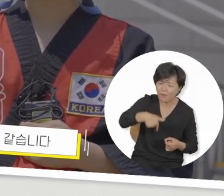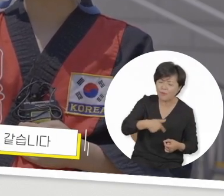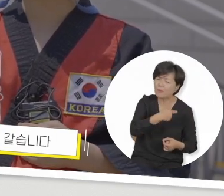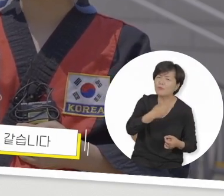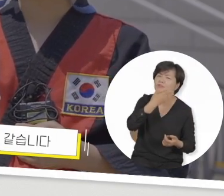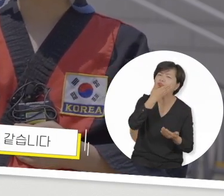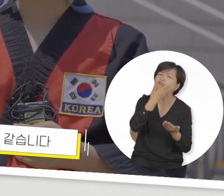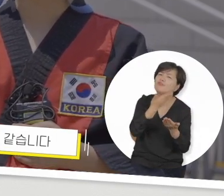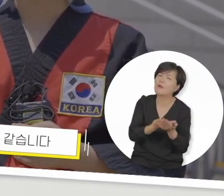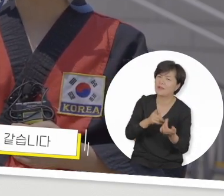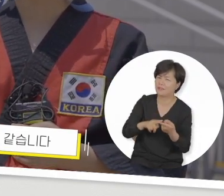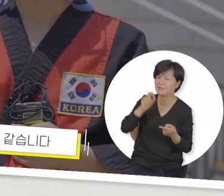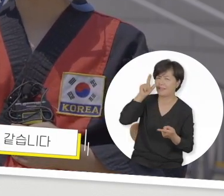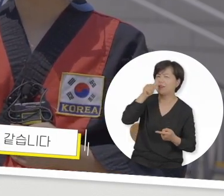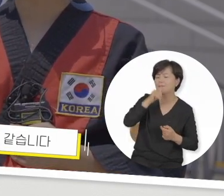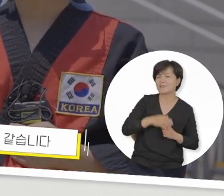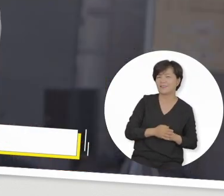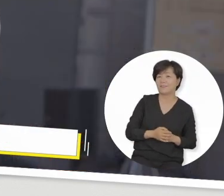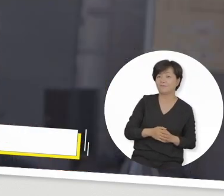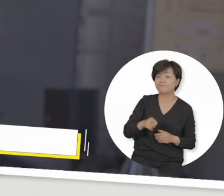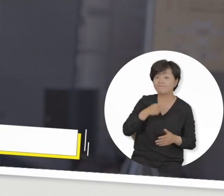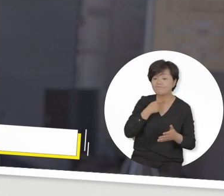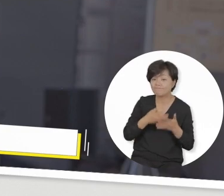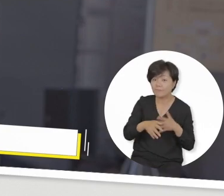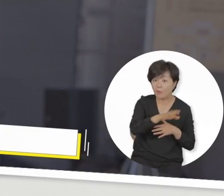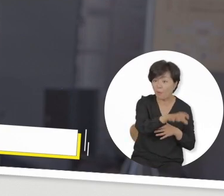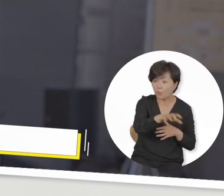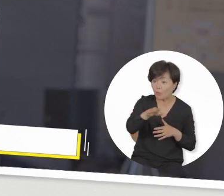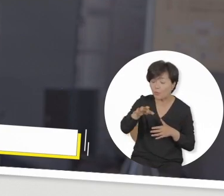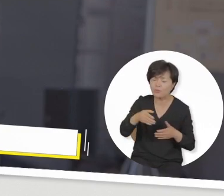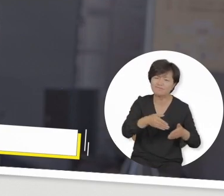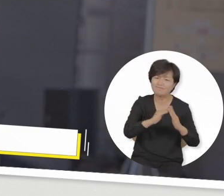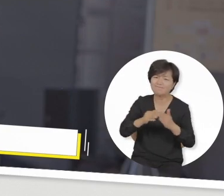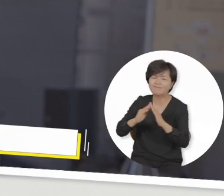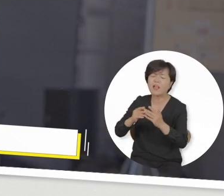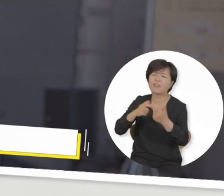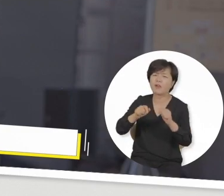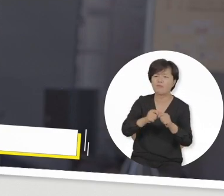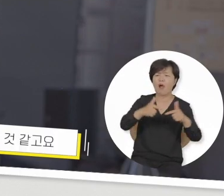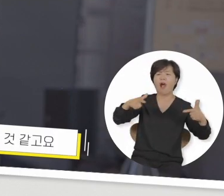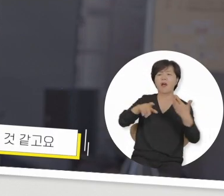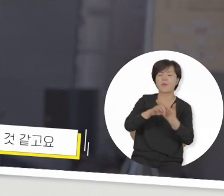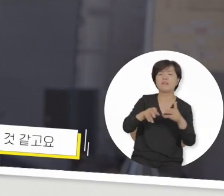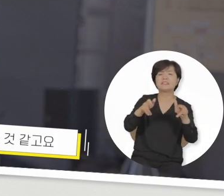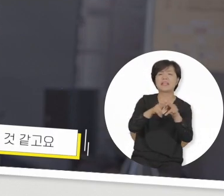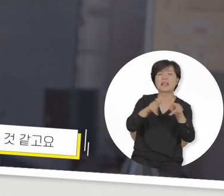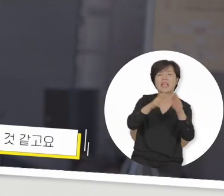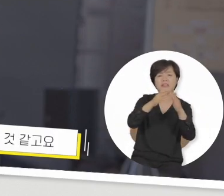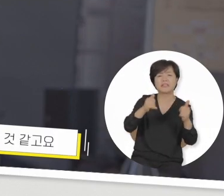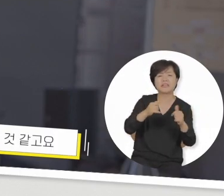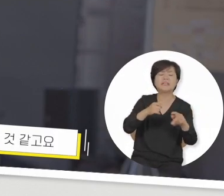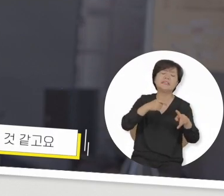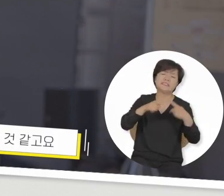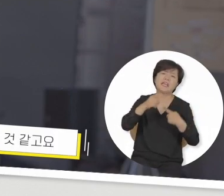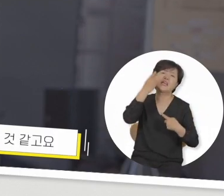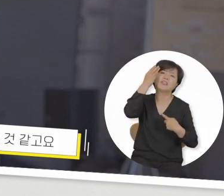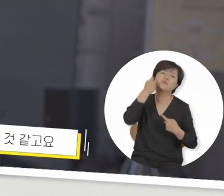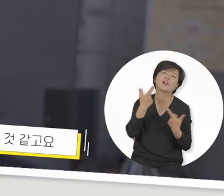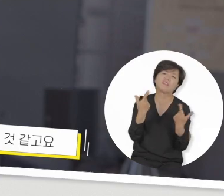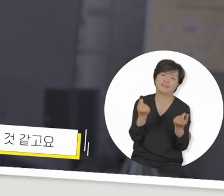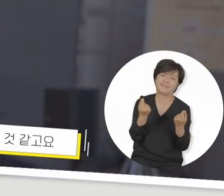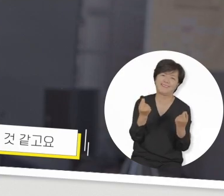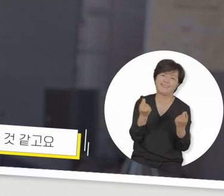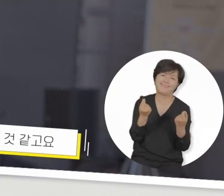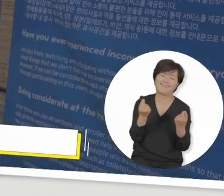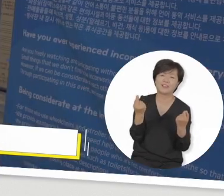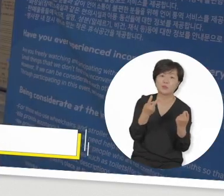얼마나 중요한지도 깨달을 것 같습니다. 이런 체험존이 더 생기면은 훨씬 더 장애에 대해서 이해하는 사람들이 많이 생긴